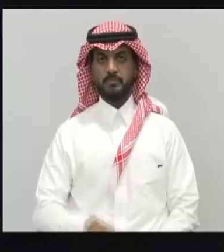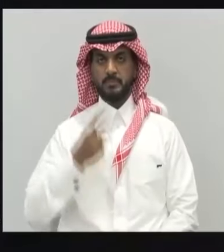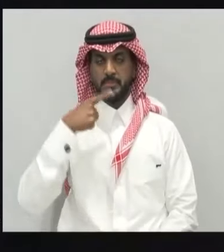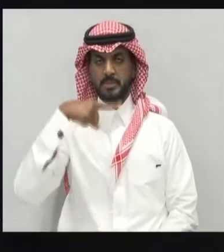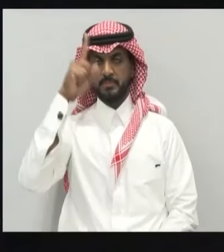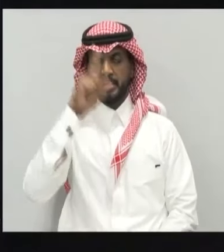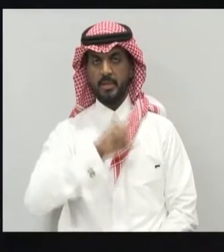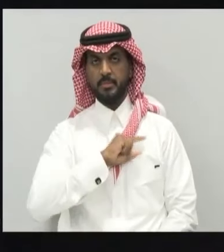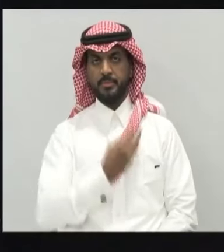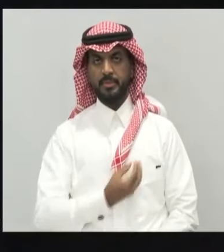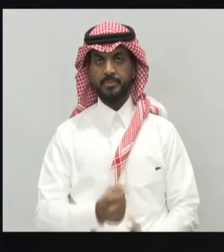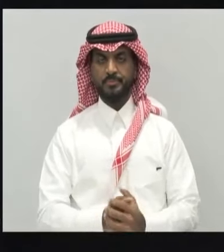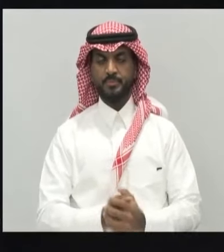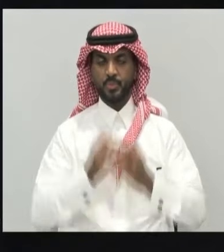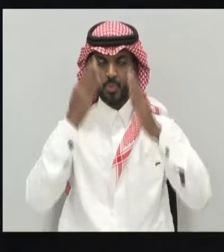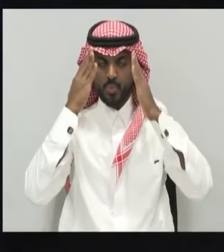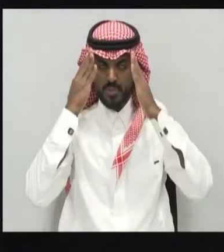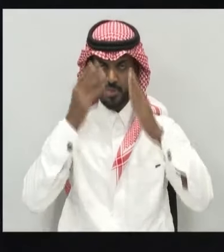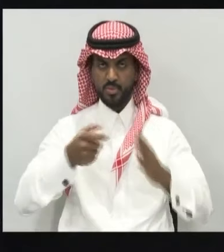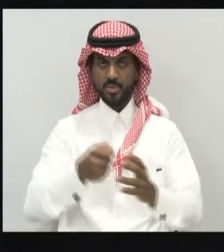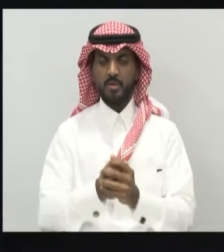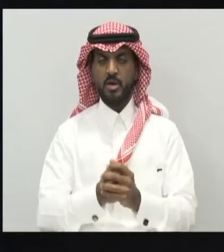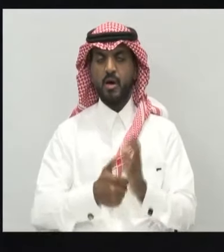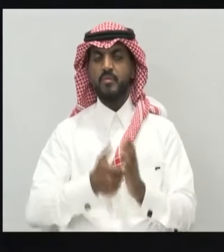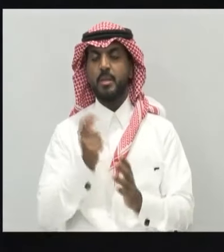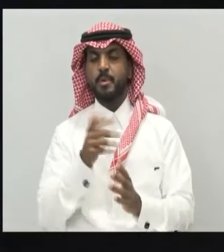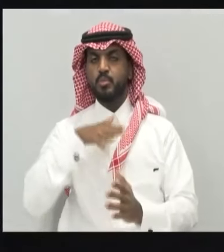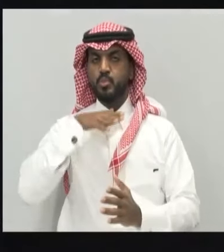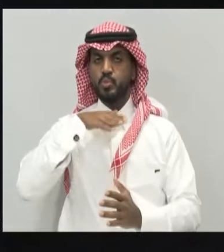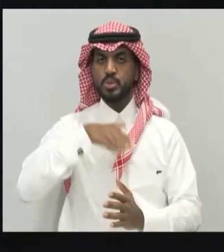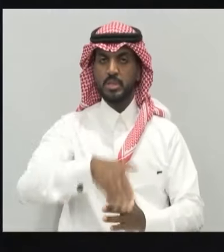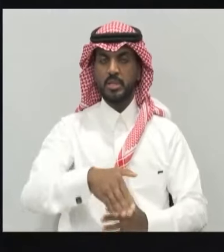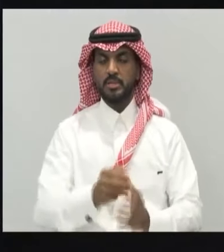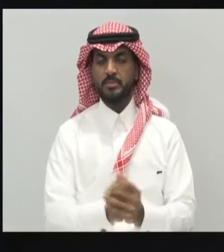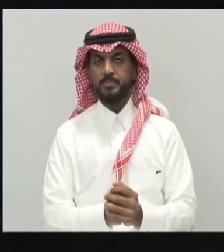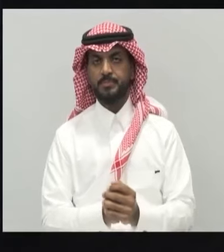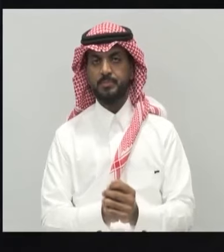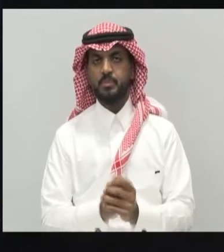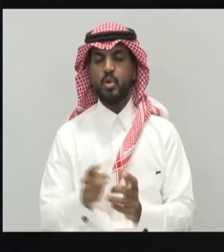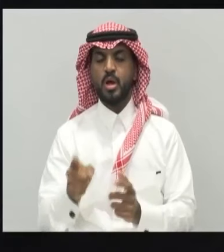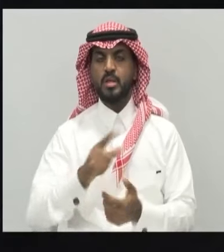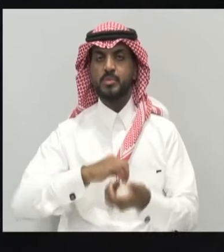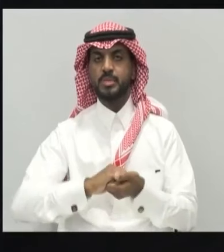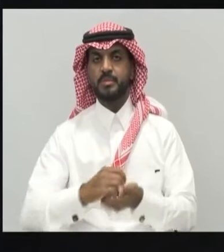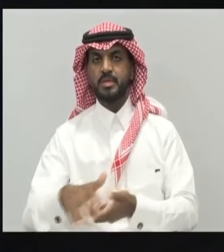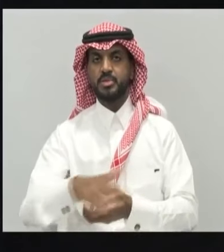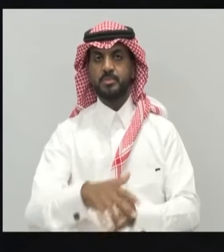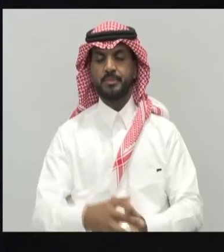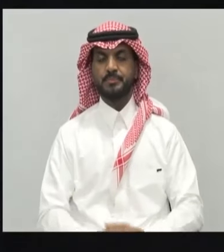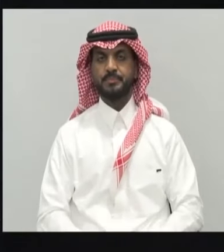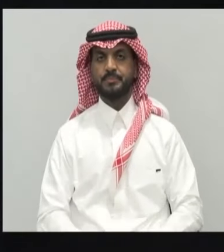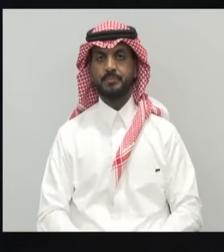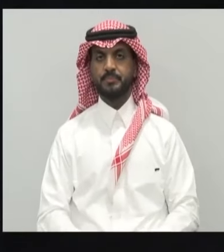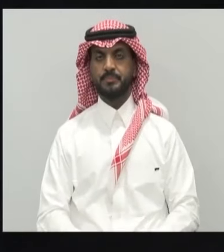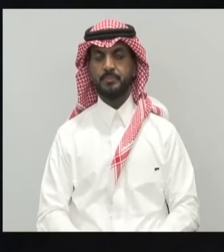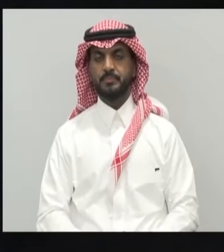بسم الله الرحمن الرحيم والصلاه والسلام على اشرف الانبياء واتم المرسلين نبينا محمد عليه افضل